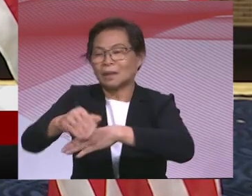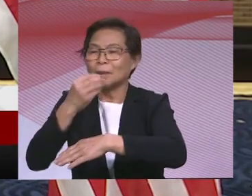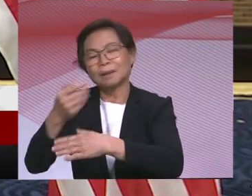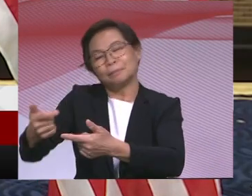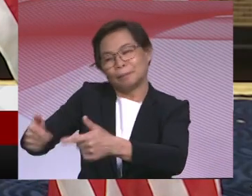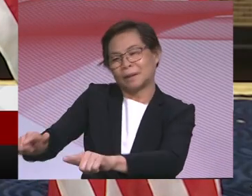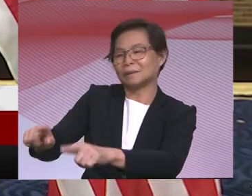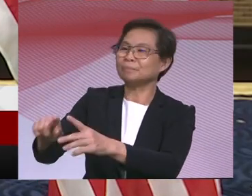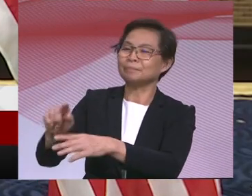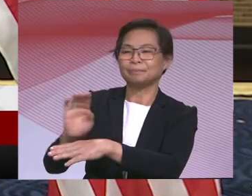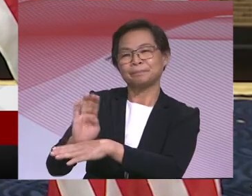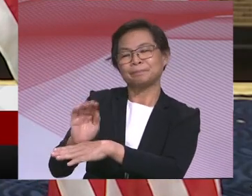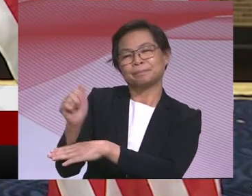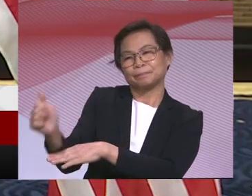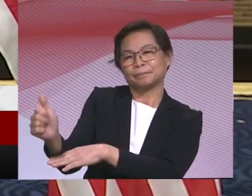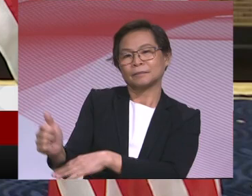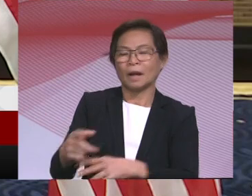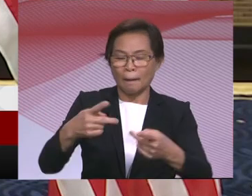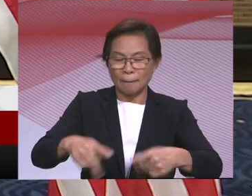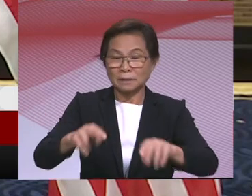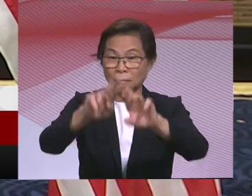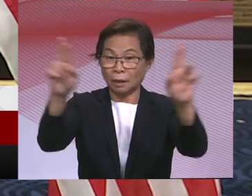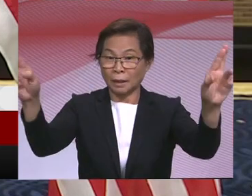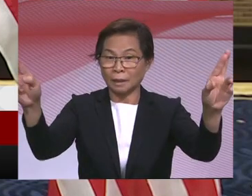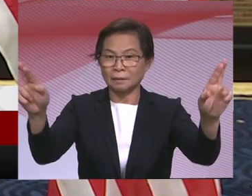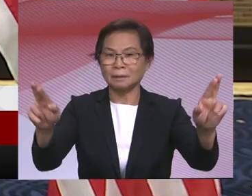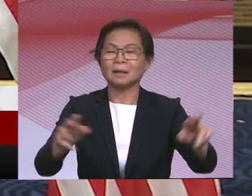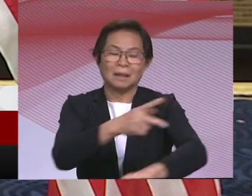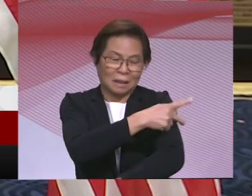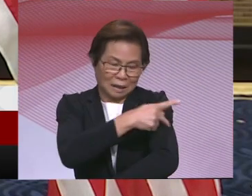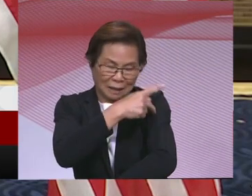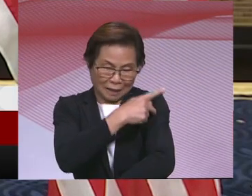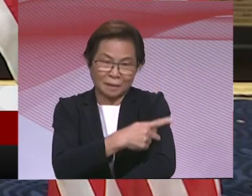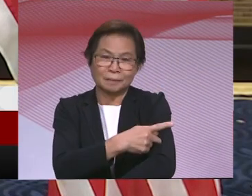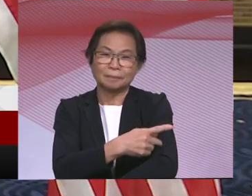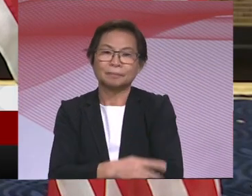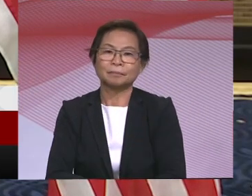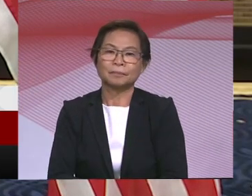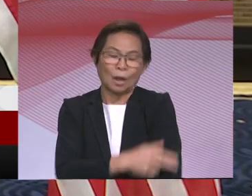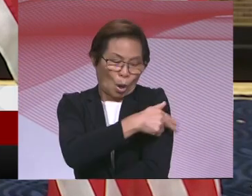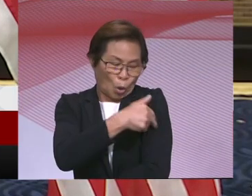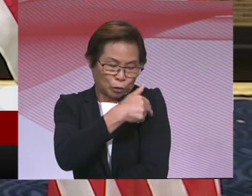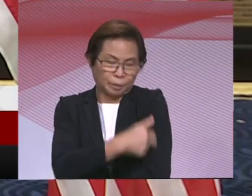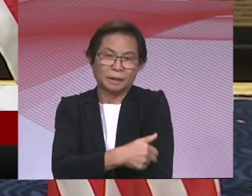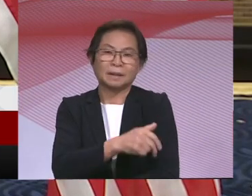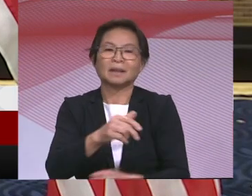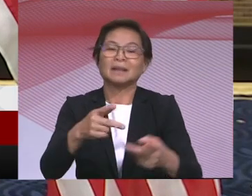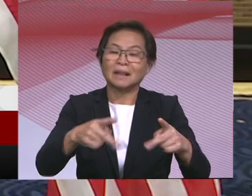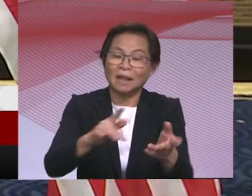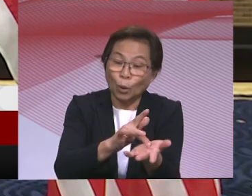beroperasi di pasar Ayo hambatan kesehatan termasuk klinik hospital dan